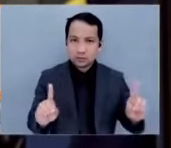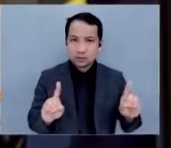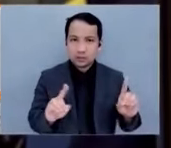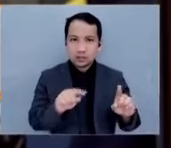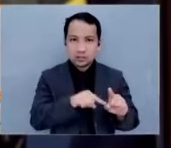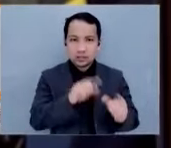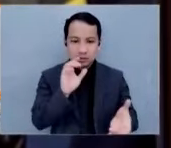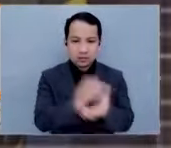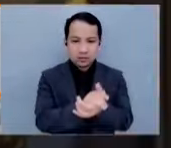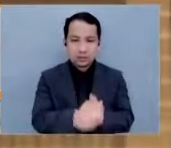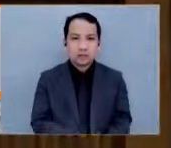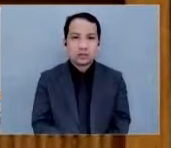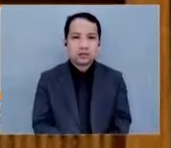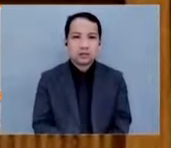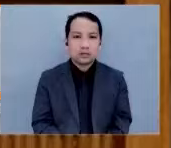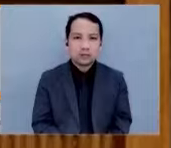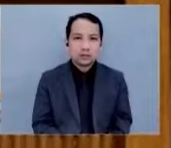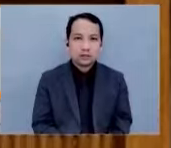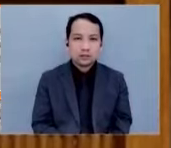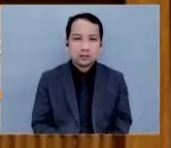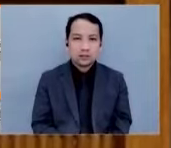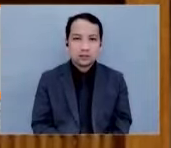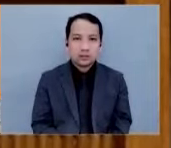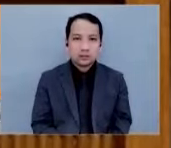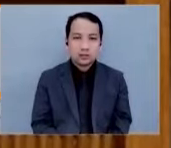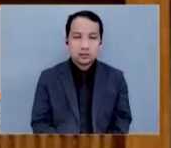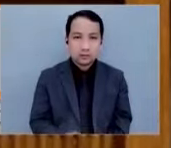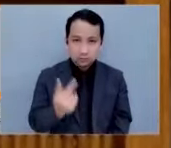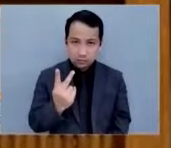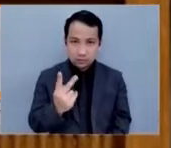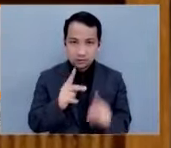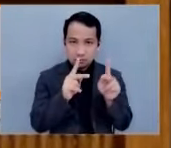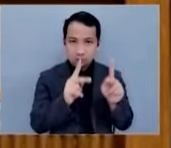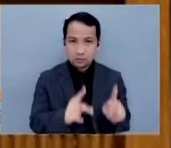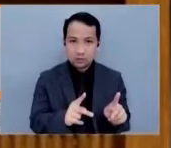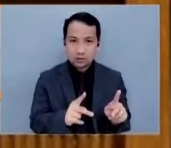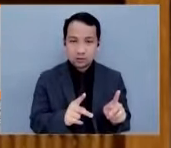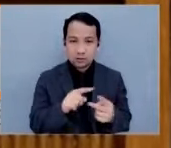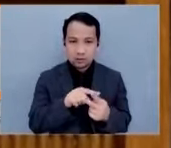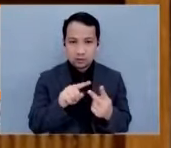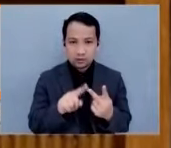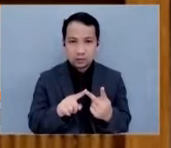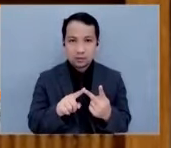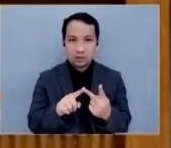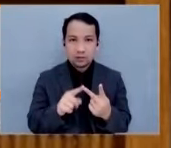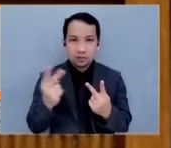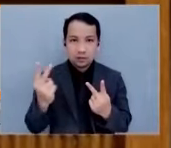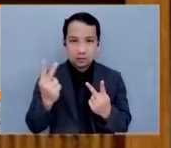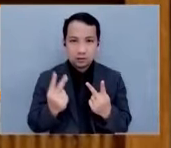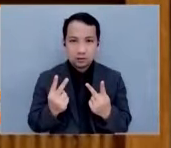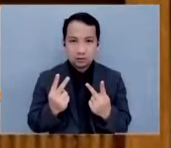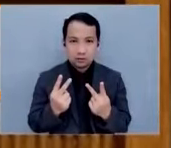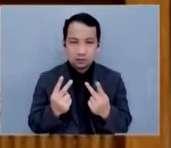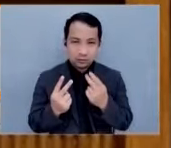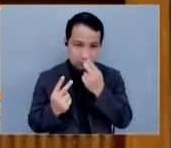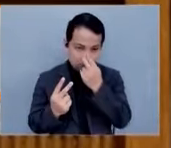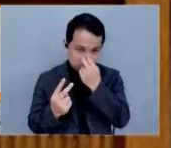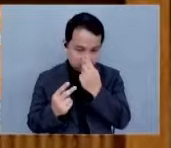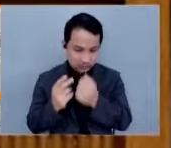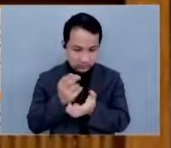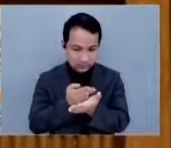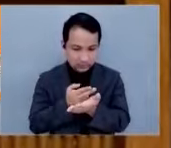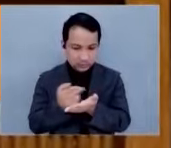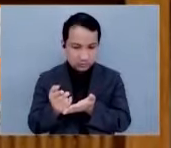mag-asawa. Bakit po nung itong dalawang tao na humarap po sa kabanalan